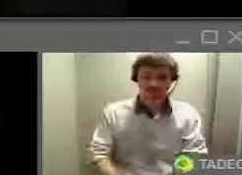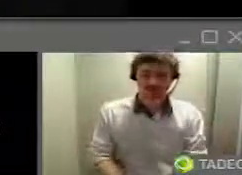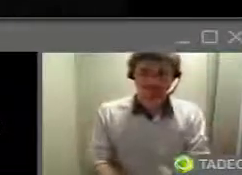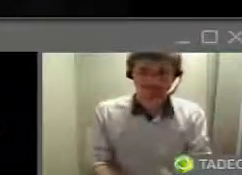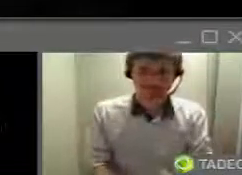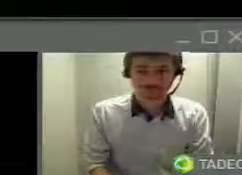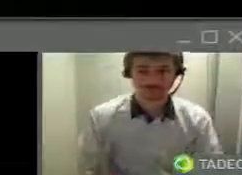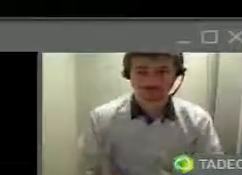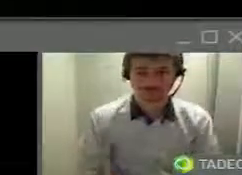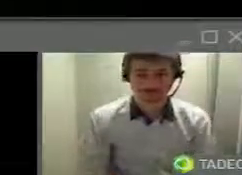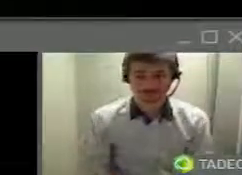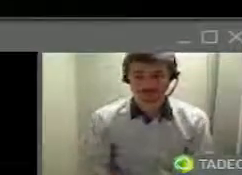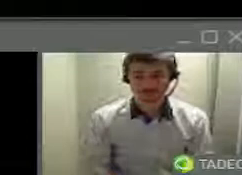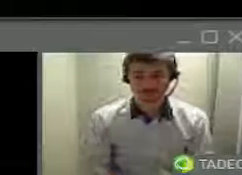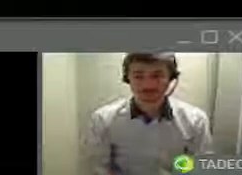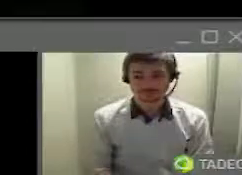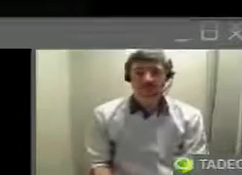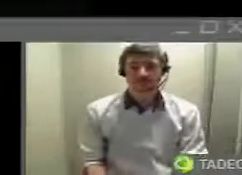Bonsoir, madame.